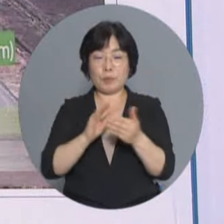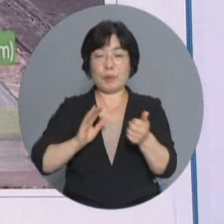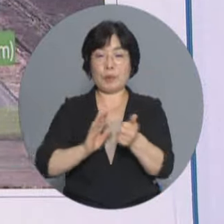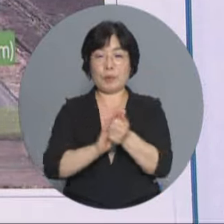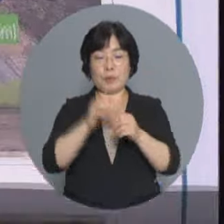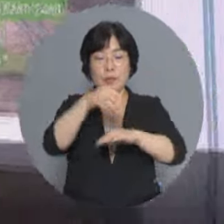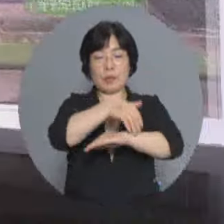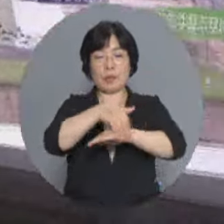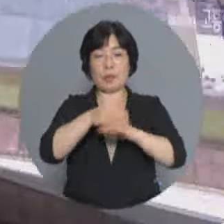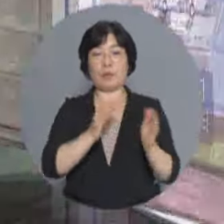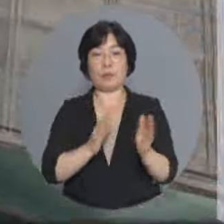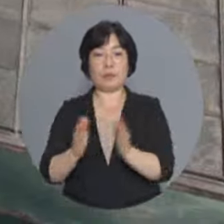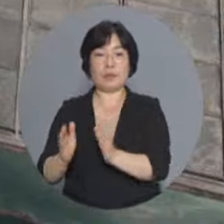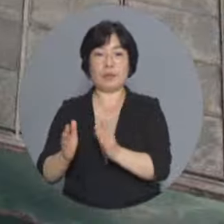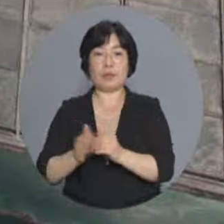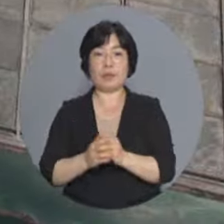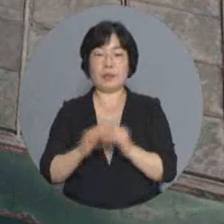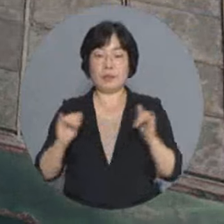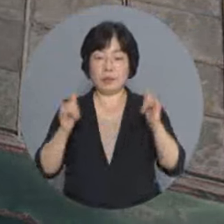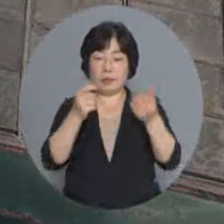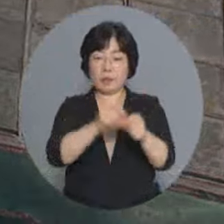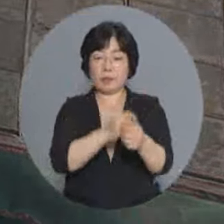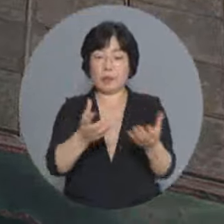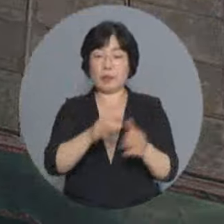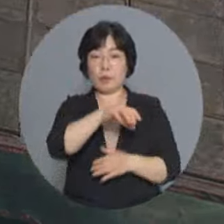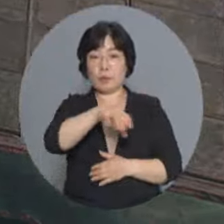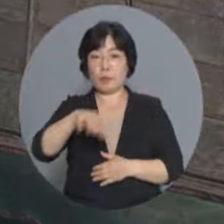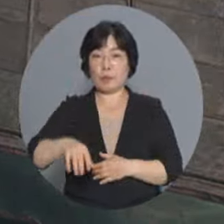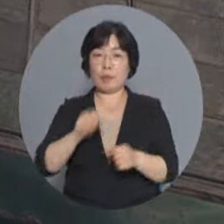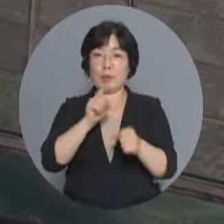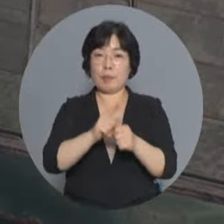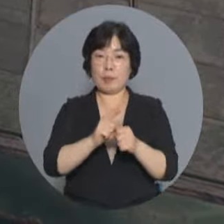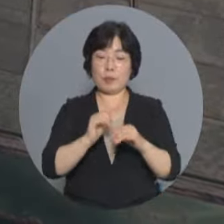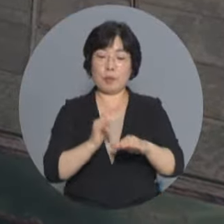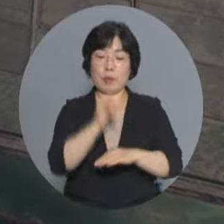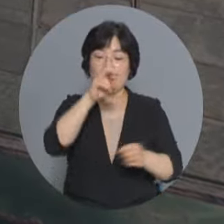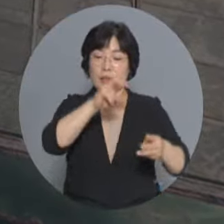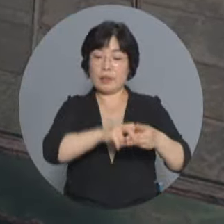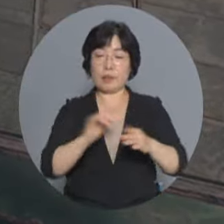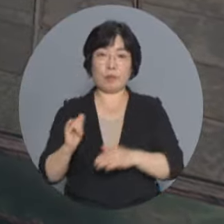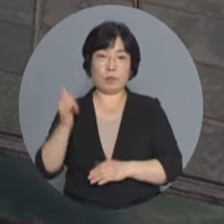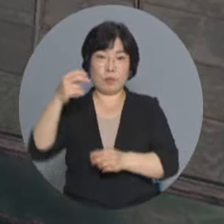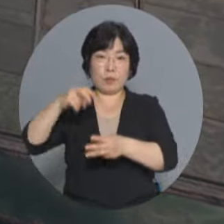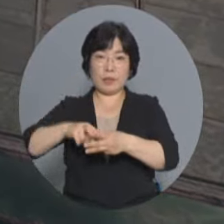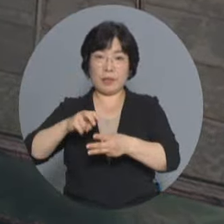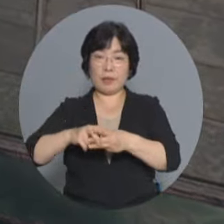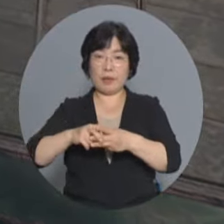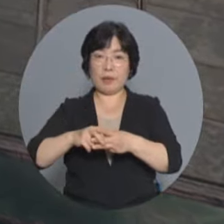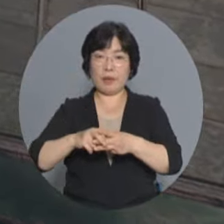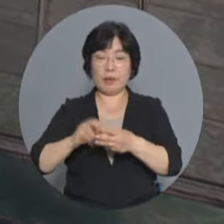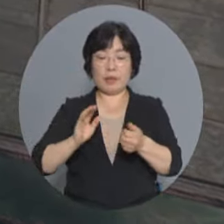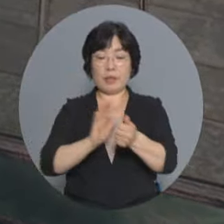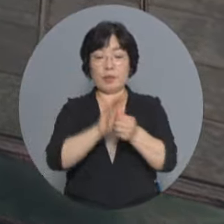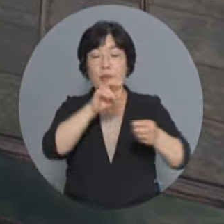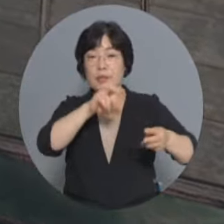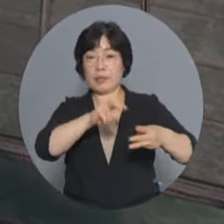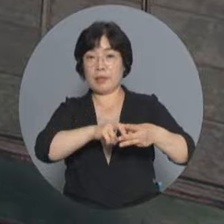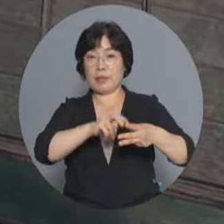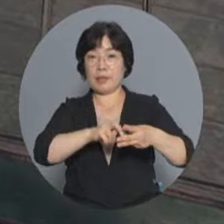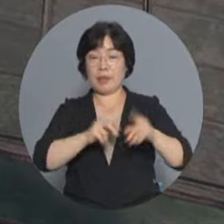체계를 갖추게 됩니다. 드론 특화단지 주변에는 이미 항공센터와 드론센터, 드론 상업화 실증